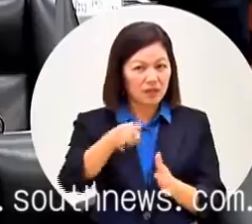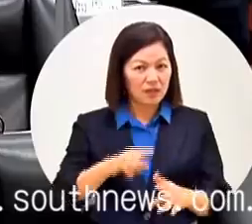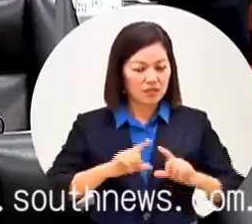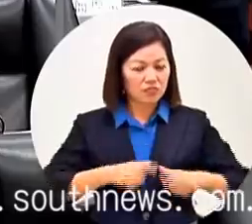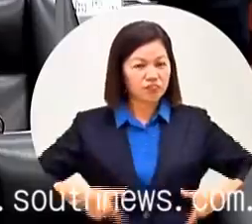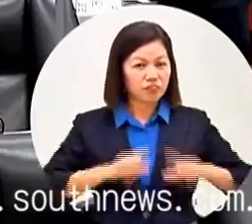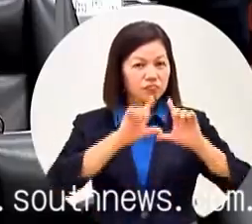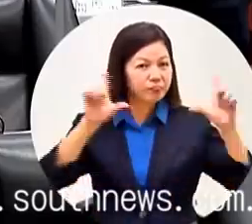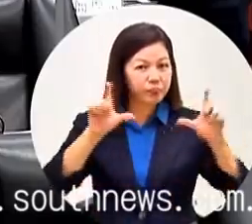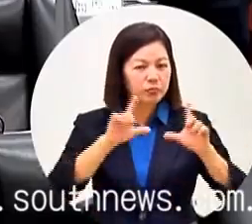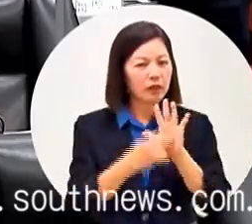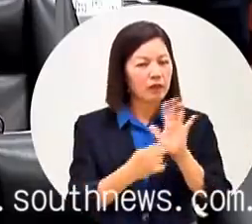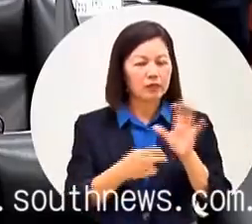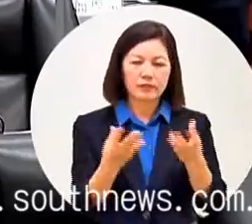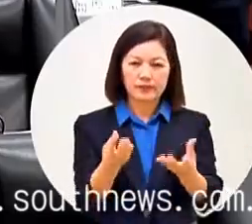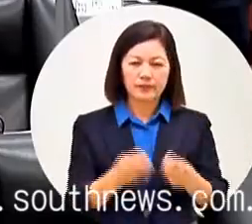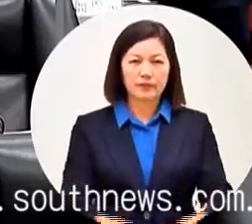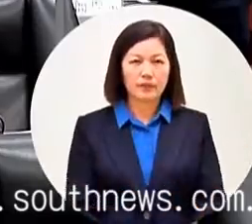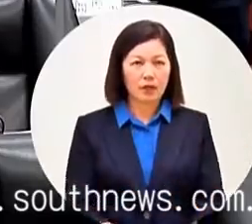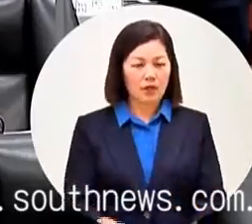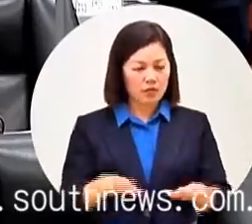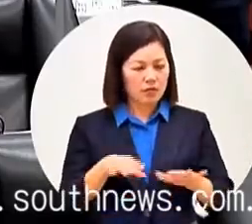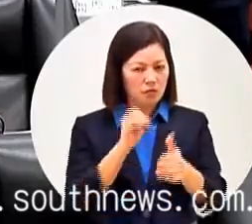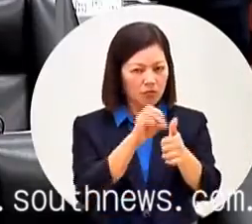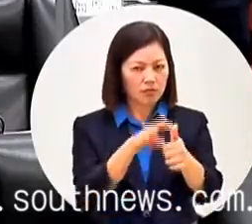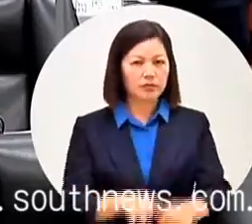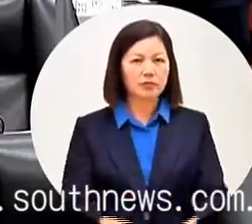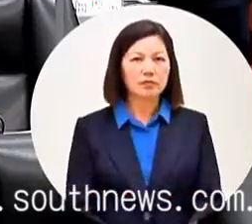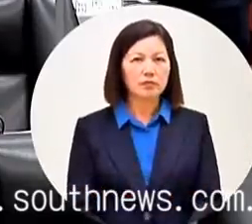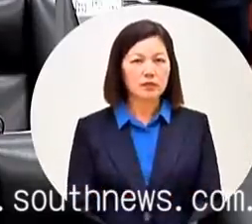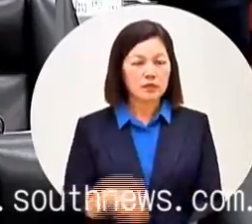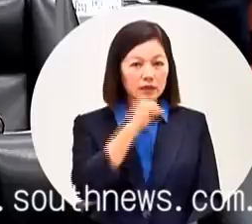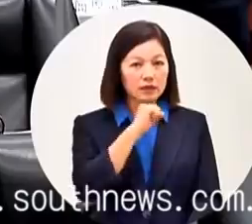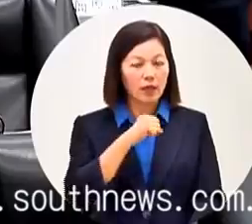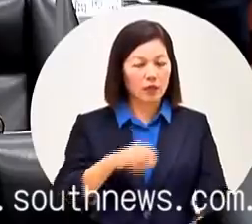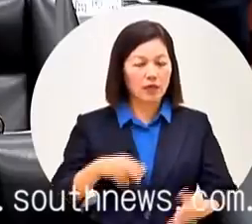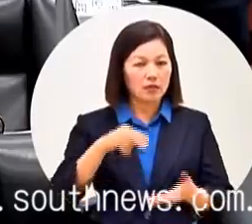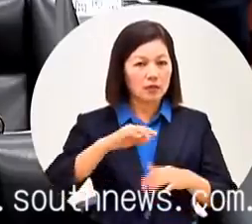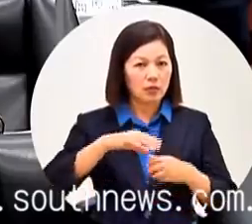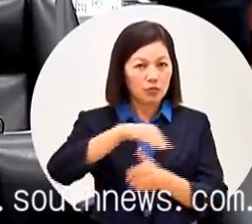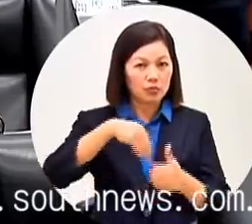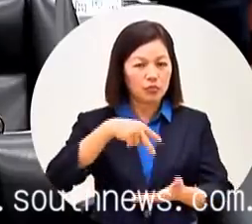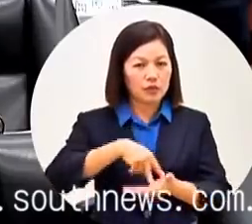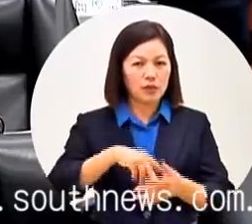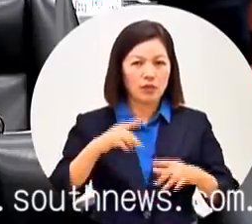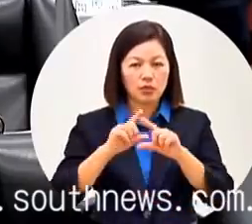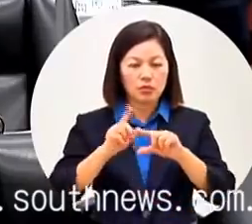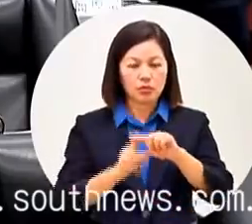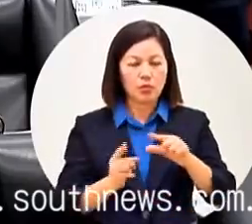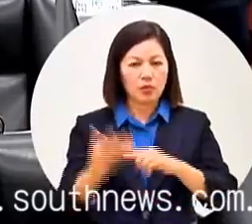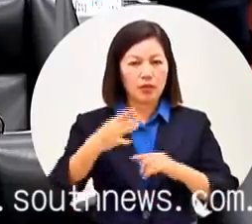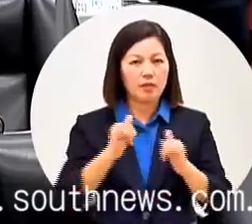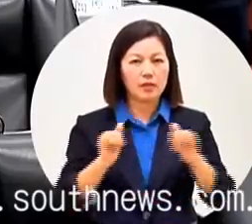达。市长，我们真的要呼吁你，台湾独立，中华民国在台湾，种